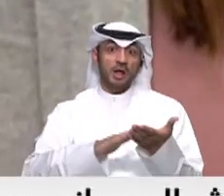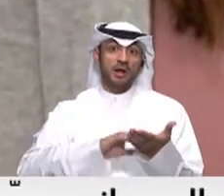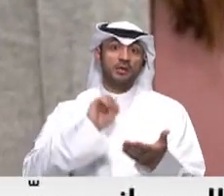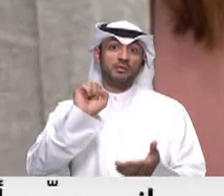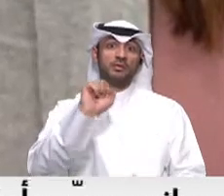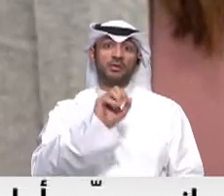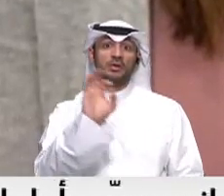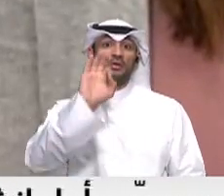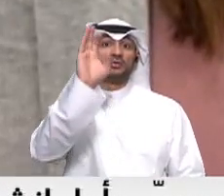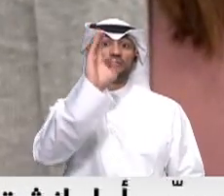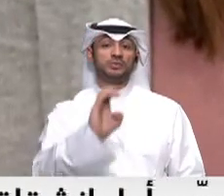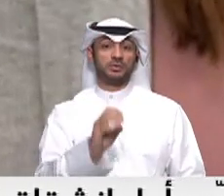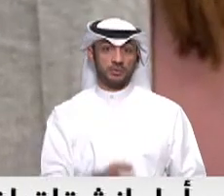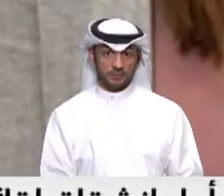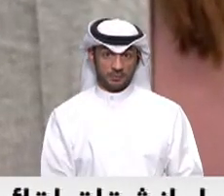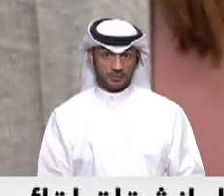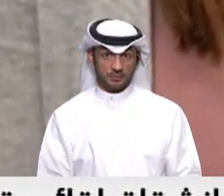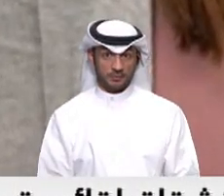الأراضي الجنوبية.